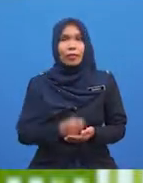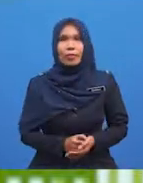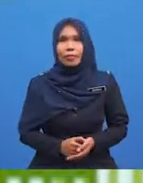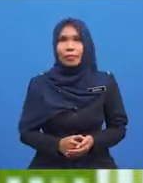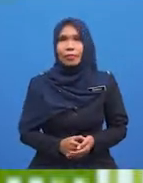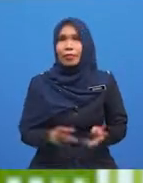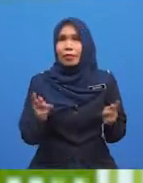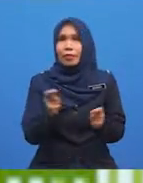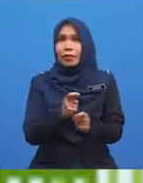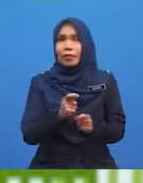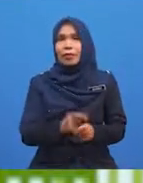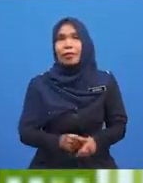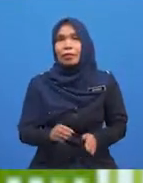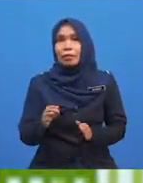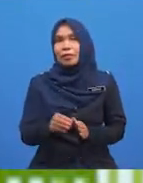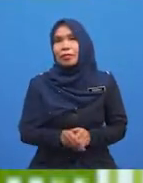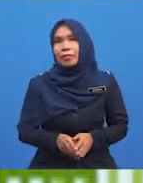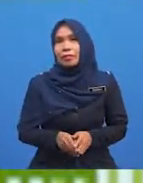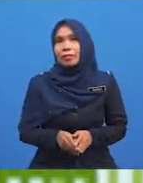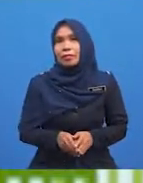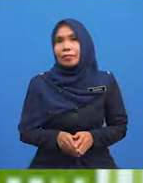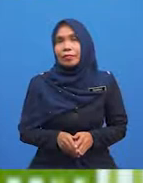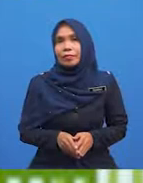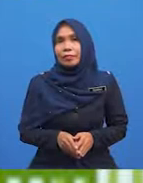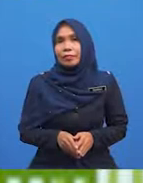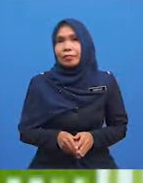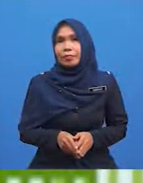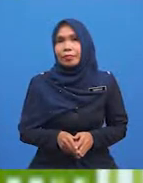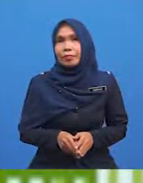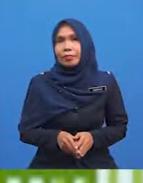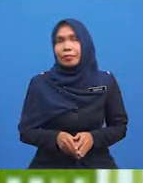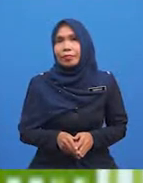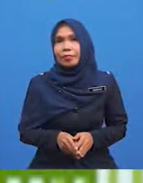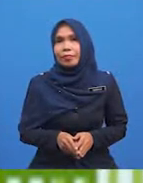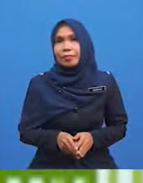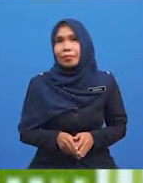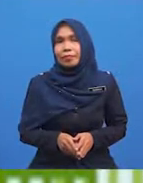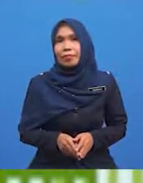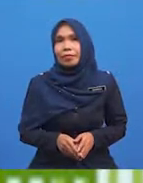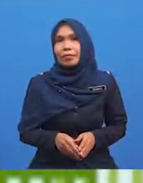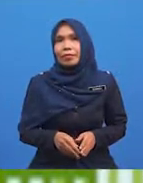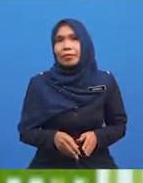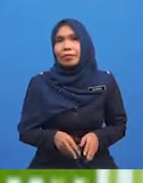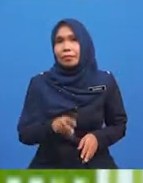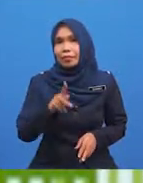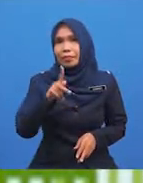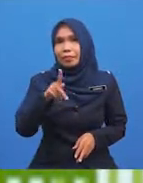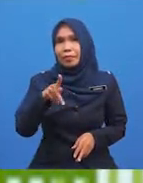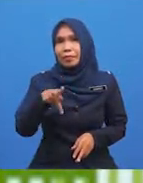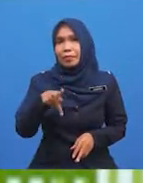perkara-perkara yang diperuntukkan kepada Yang di-Pertuan Agong dalam perlembagaan persekutuan, bukan?